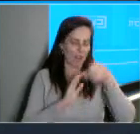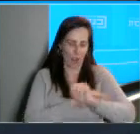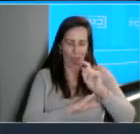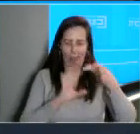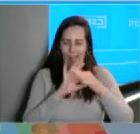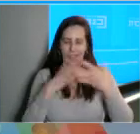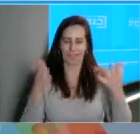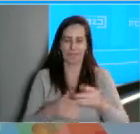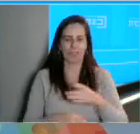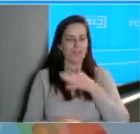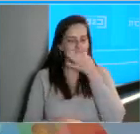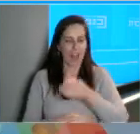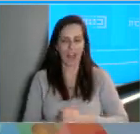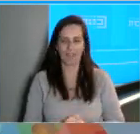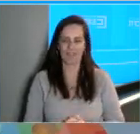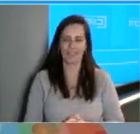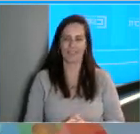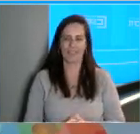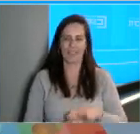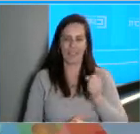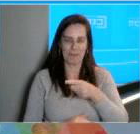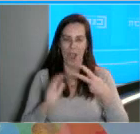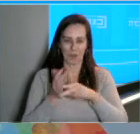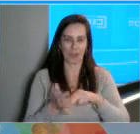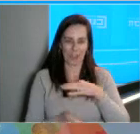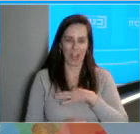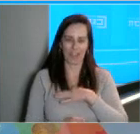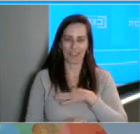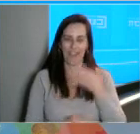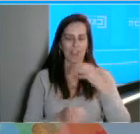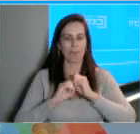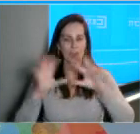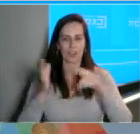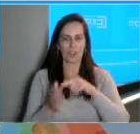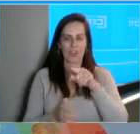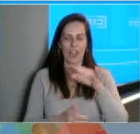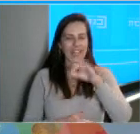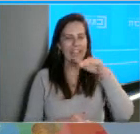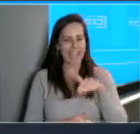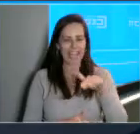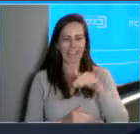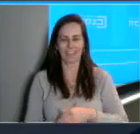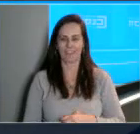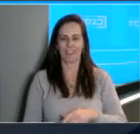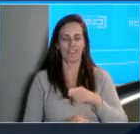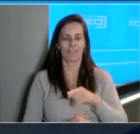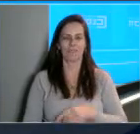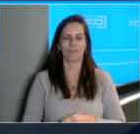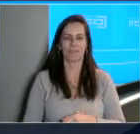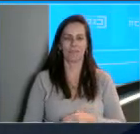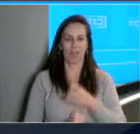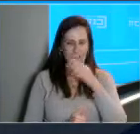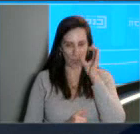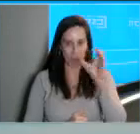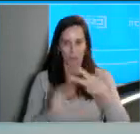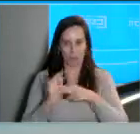לכדורגל. וזה מה שמפנה אותי לשאלה הבאה. כן, משה. אם התוכנית שלנו הייתה משודרת כשאתה עודד הקטן, היית. אתה